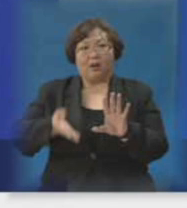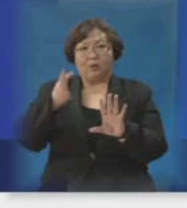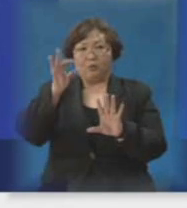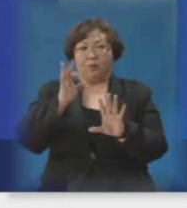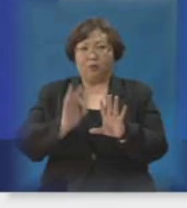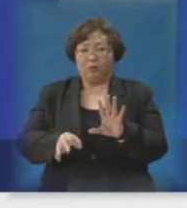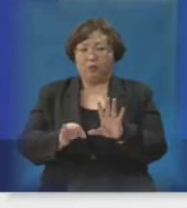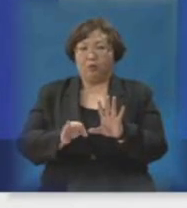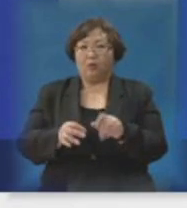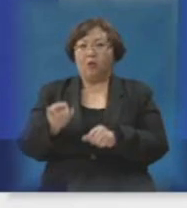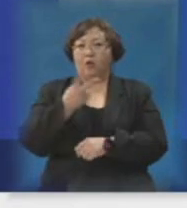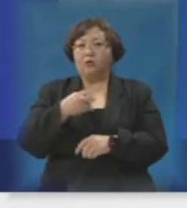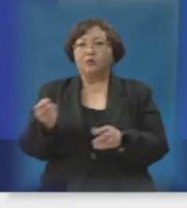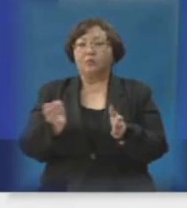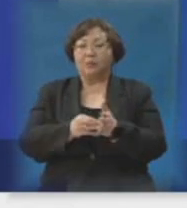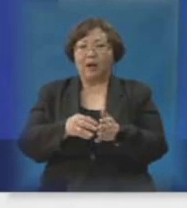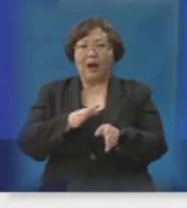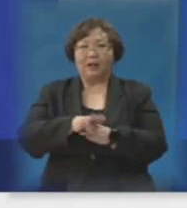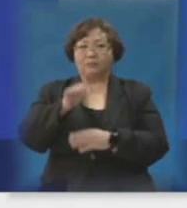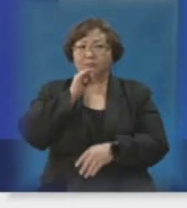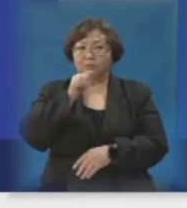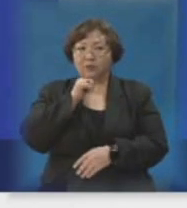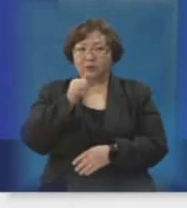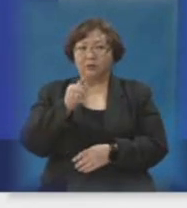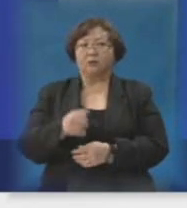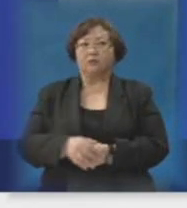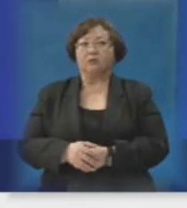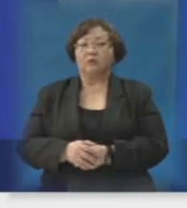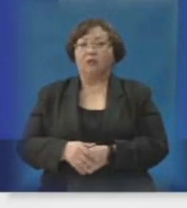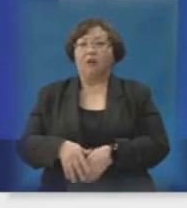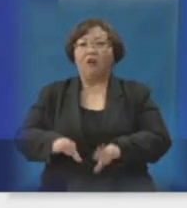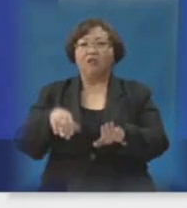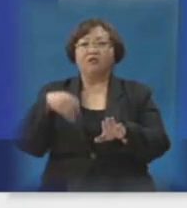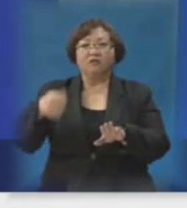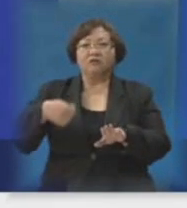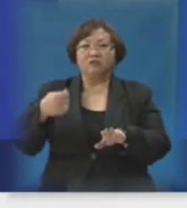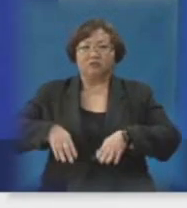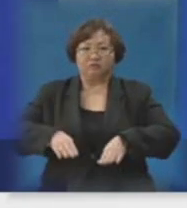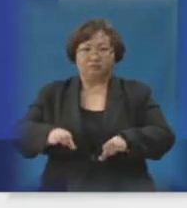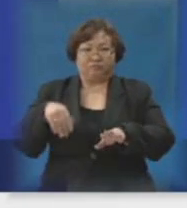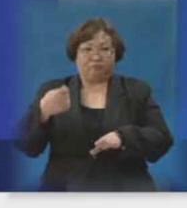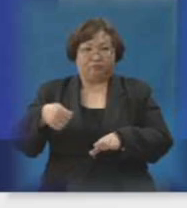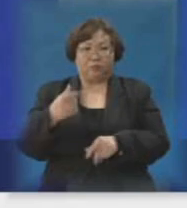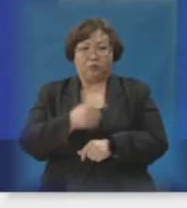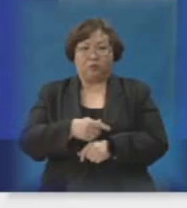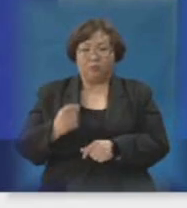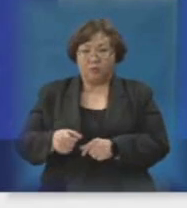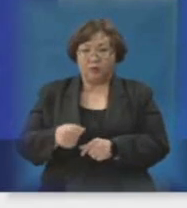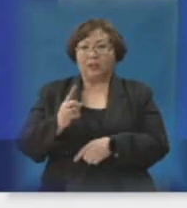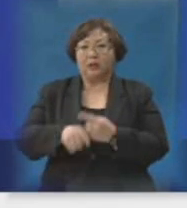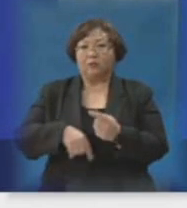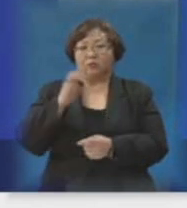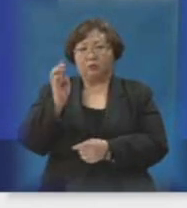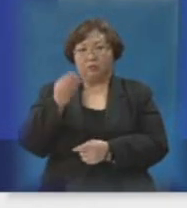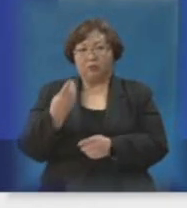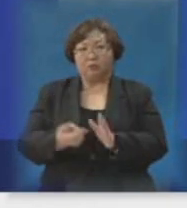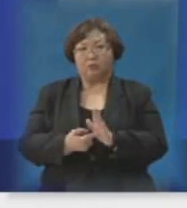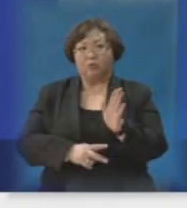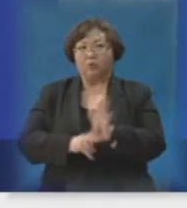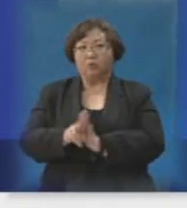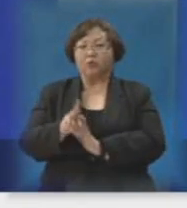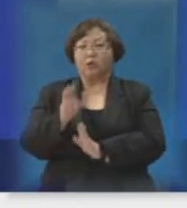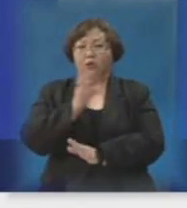буюу 200 мянга гаруй албан бус оюутчид ямар нэгэн байдлаар оюутлал урлалаар тодорхой орлогын хүмүүсээ